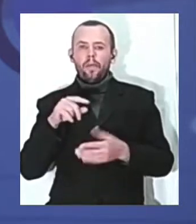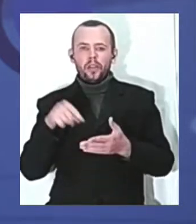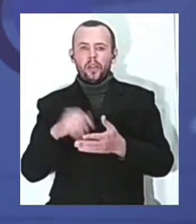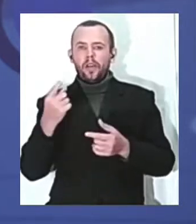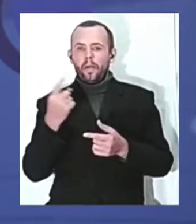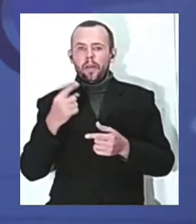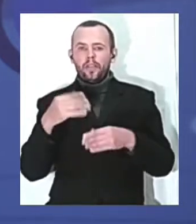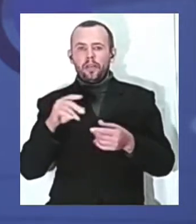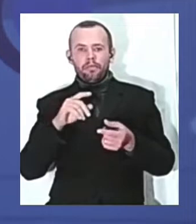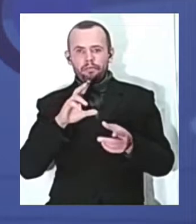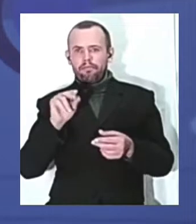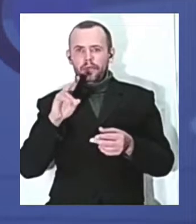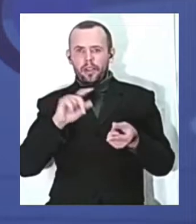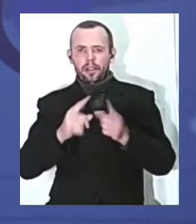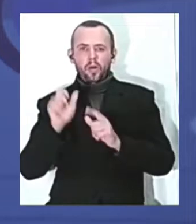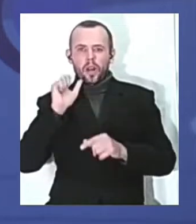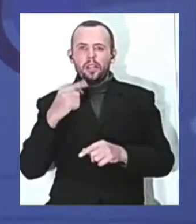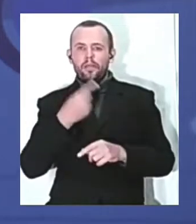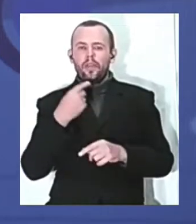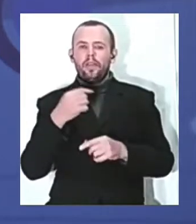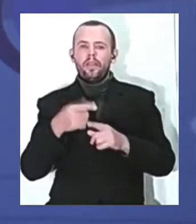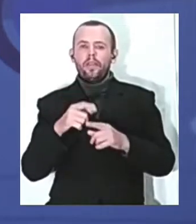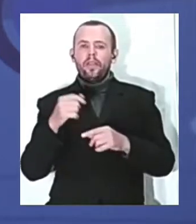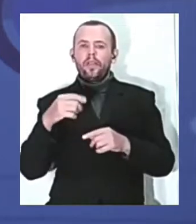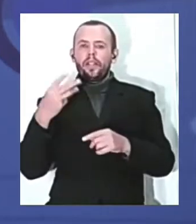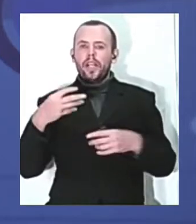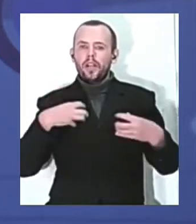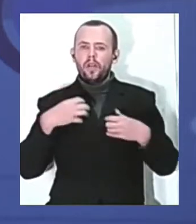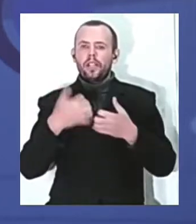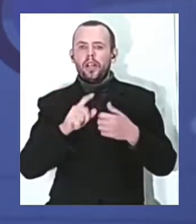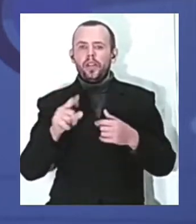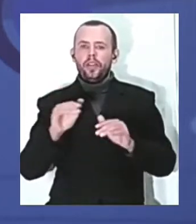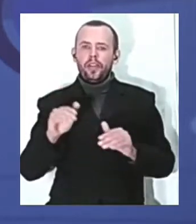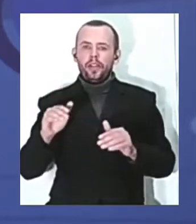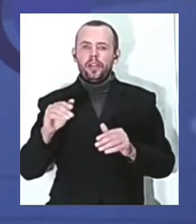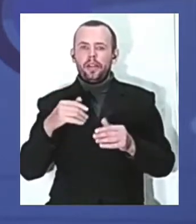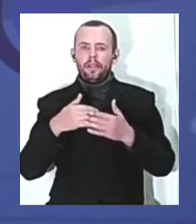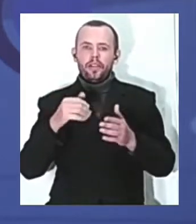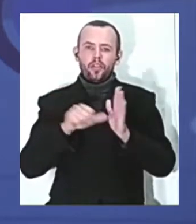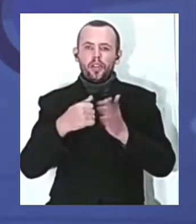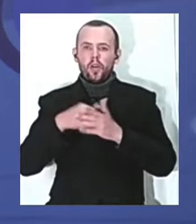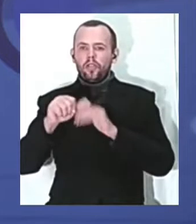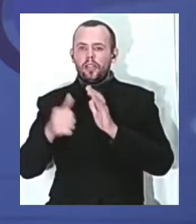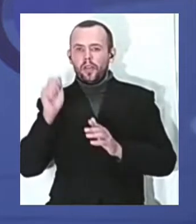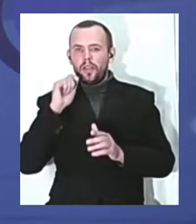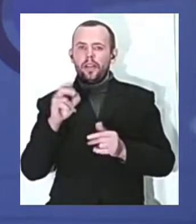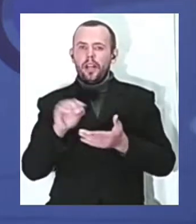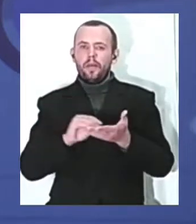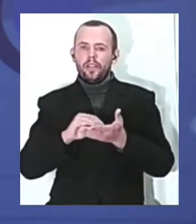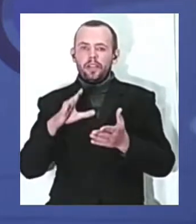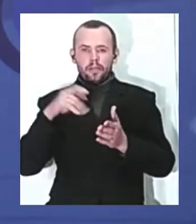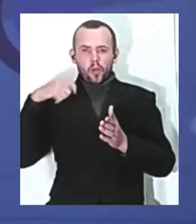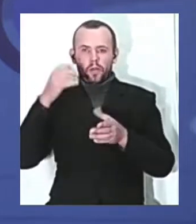українською мовою. У виставі беруть участь 30 акторів, серед яких діти від 6 до 16 років. На репетиції побувала знімальна група